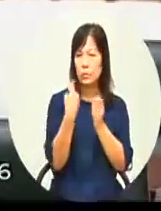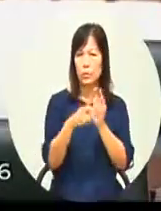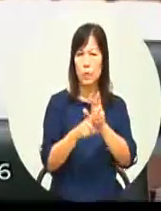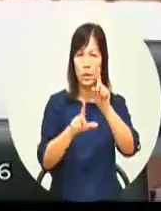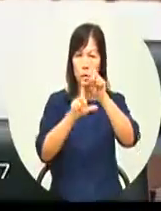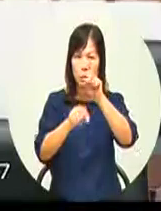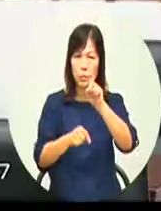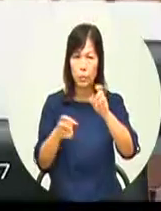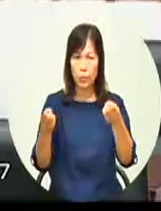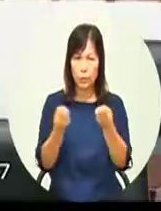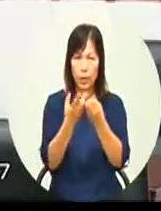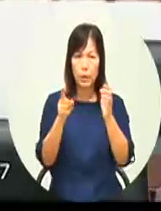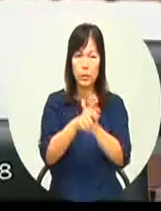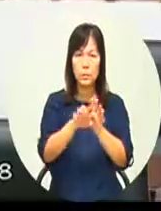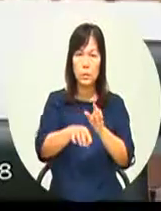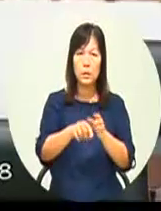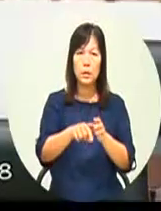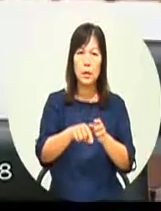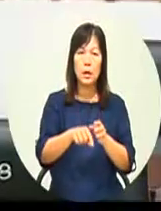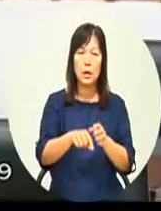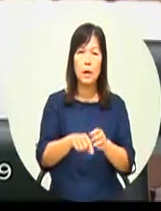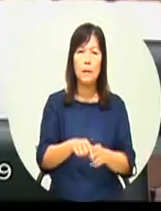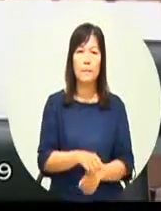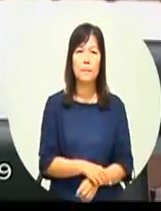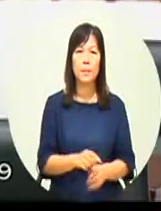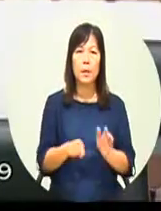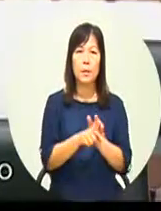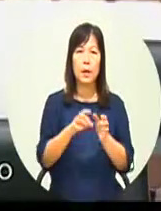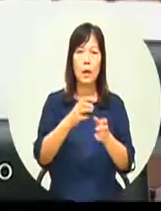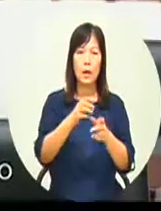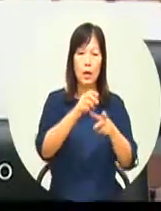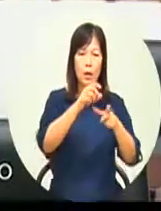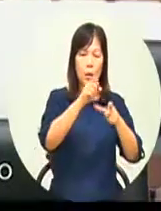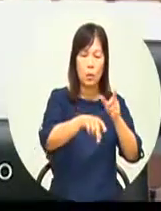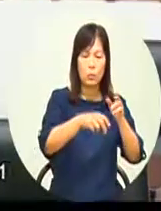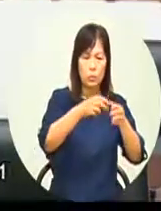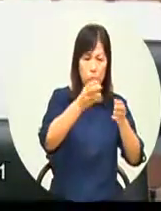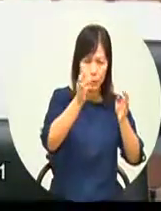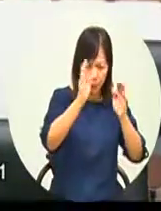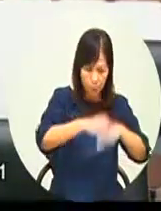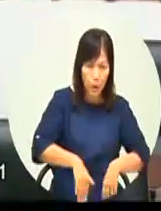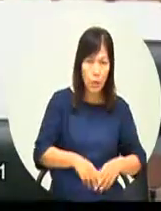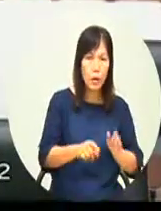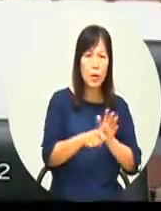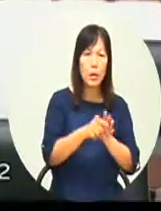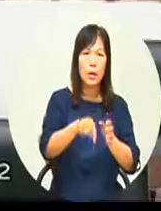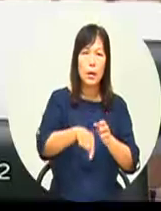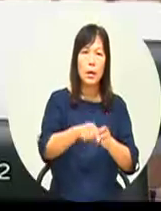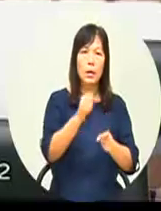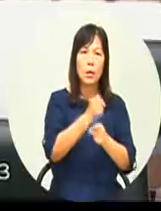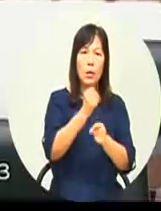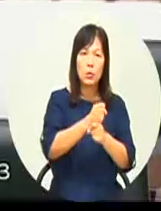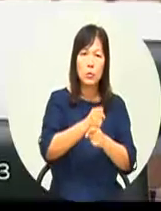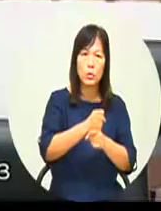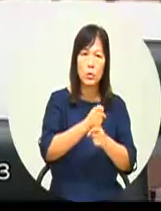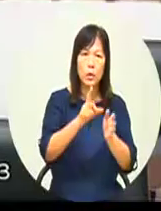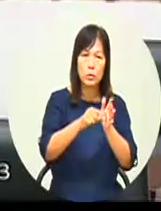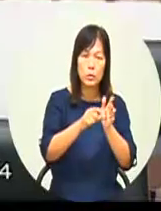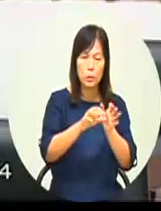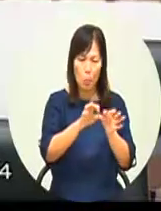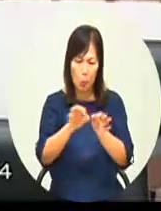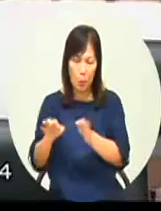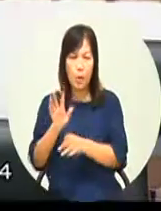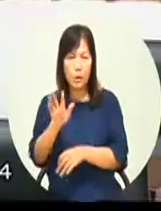初发生那个我们的那个包商倒闭，所以我们整个施工的延期状